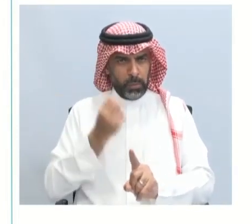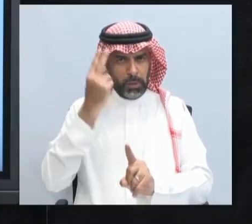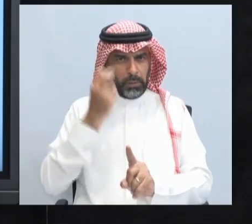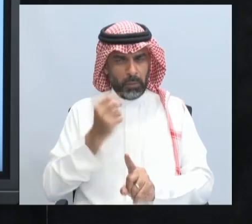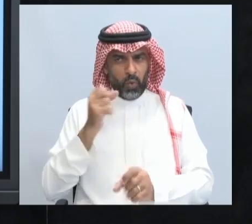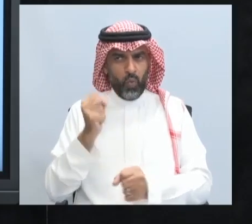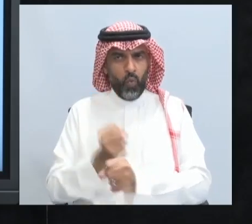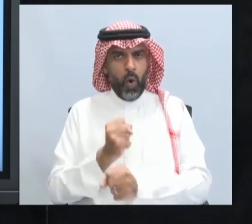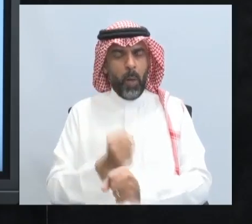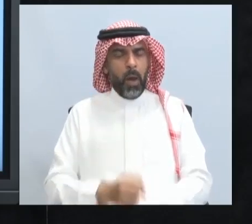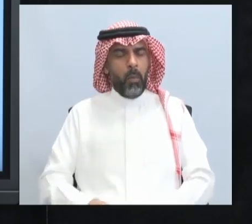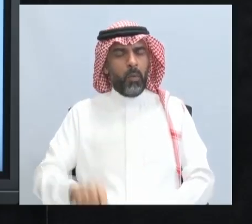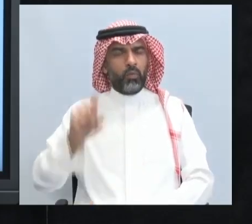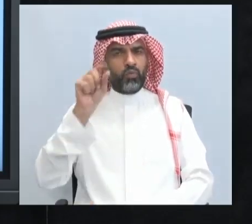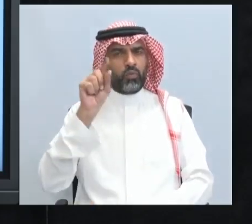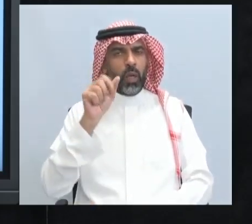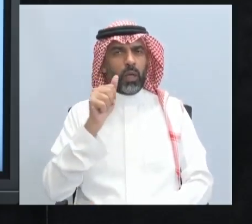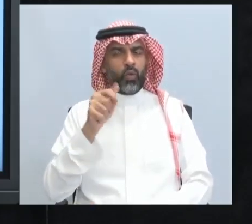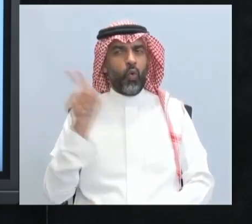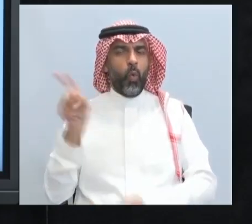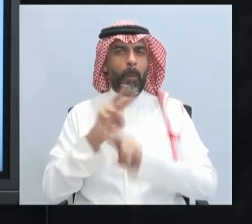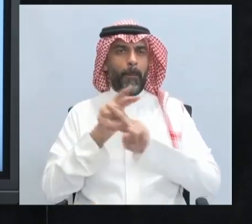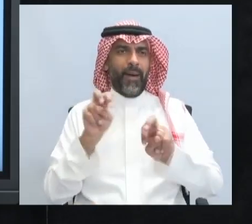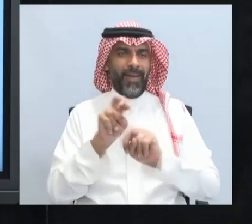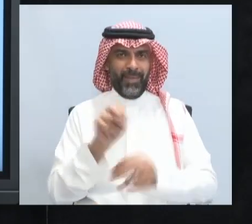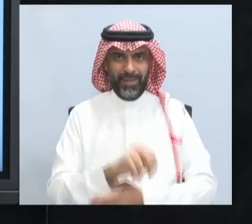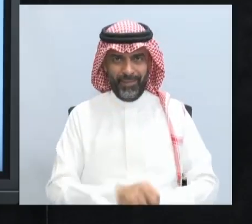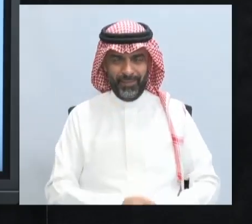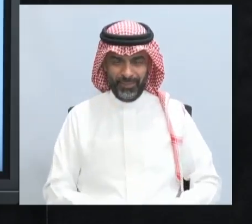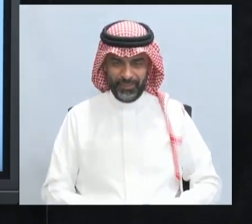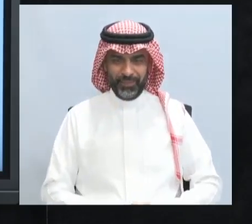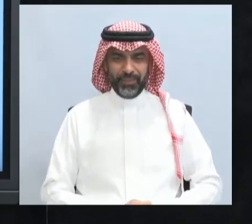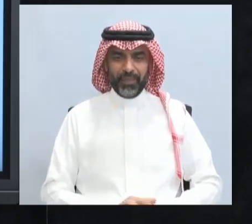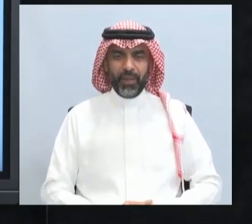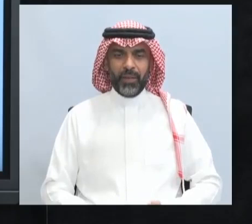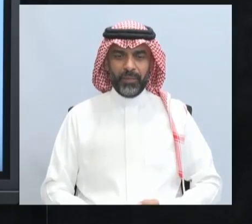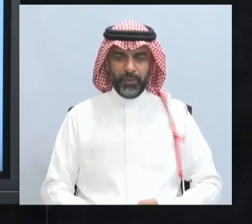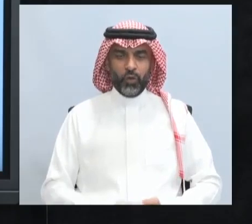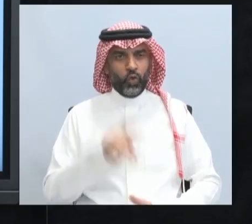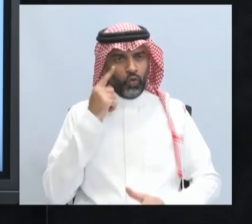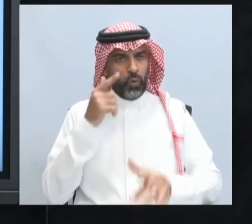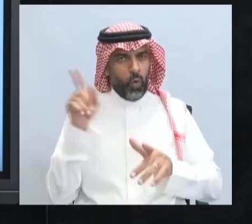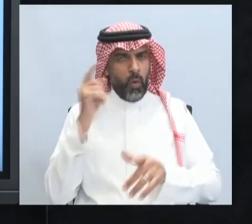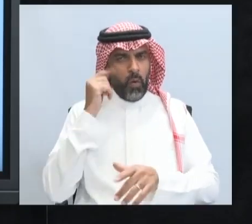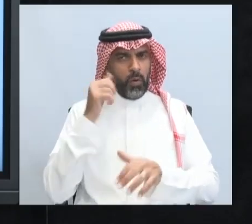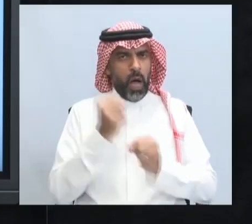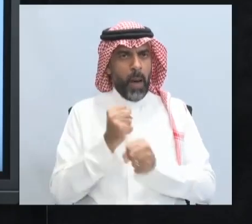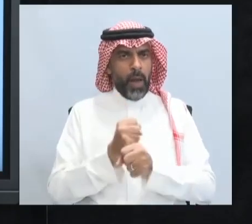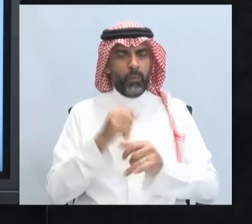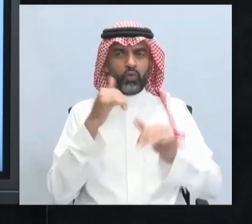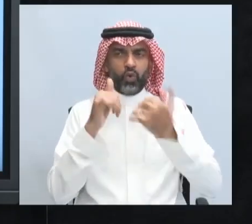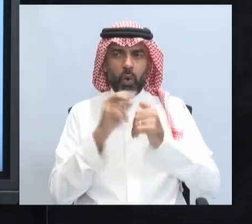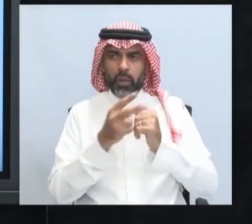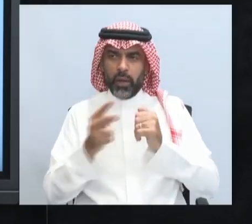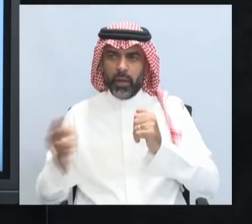يتوقع منك ان تؤدي العمل فقط هو يبحث عن موظف يؤدي العمل بطرق ابتكاريه وابداعيه من شانها